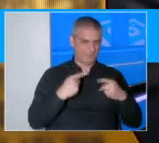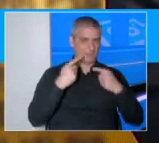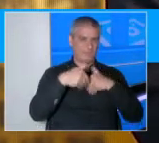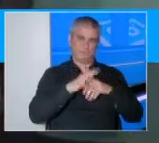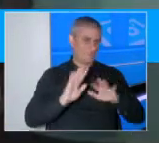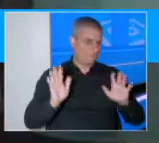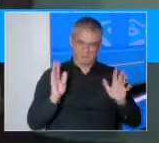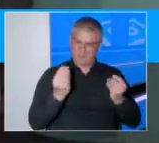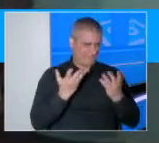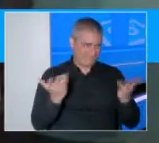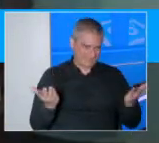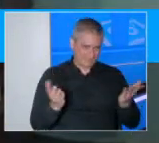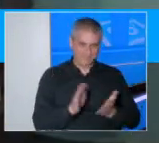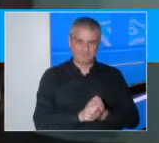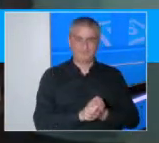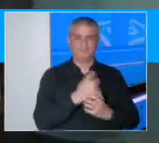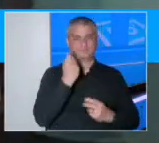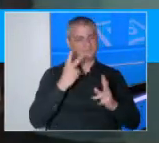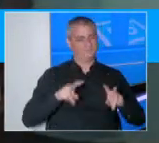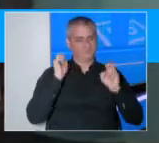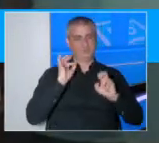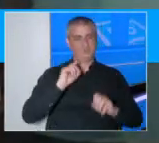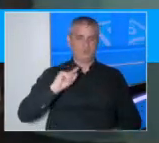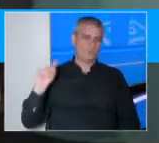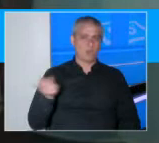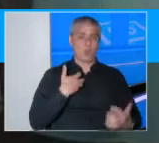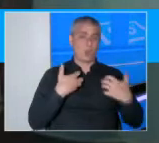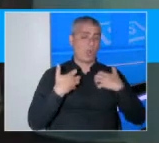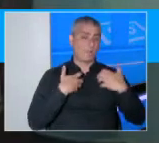עצמאות, זה המאני טיים של כל